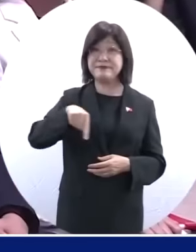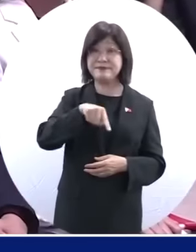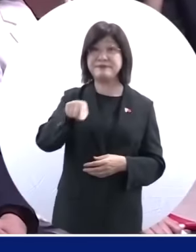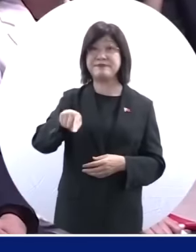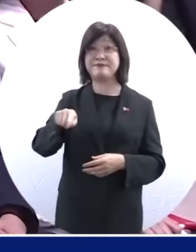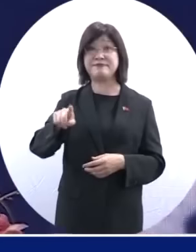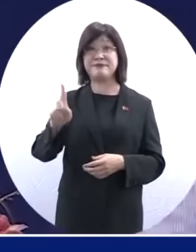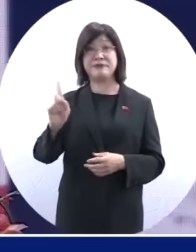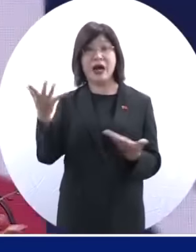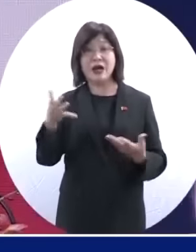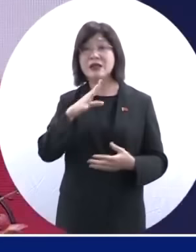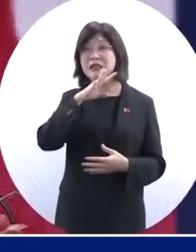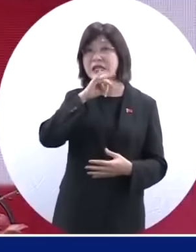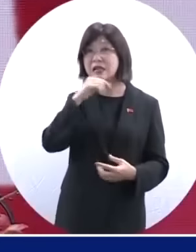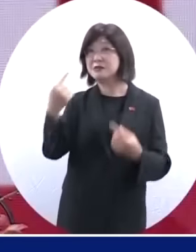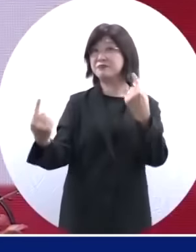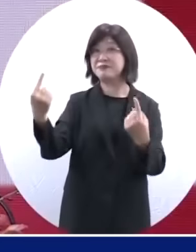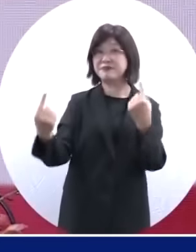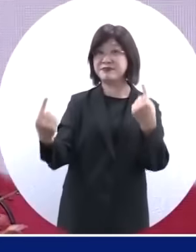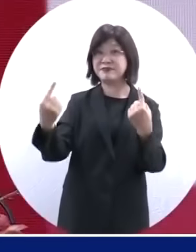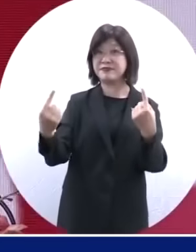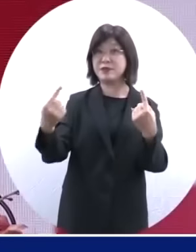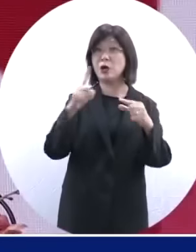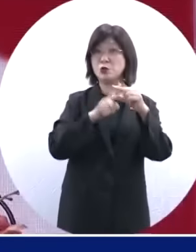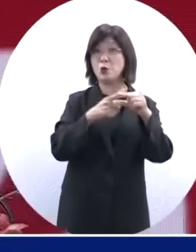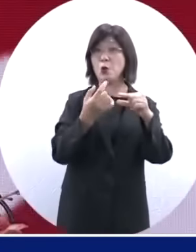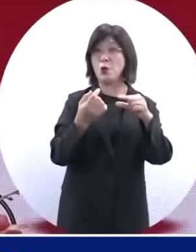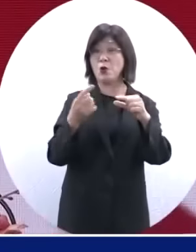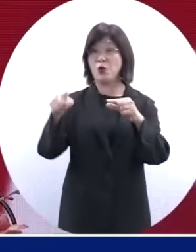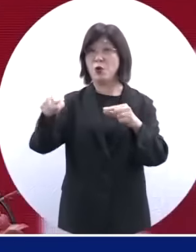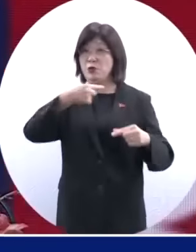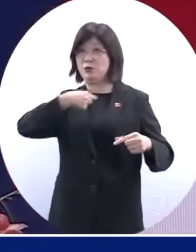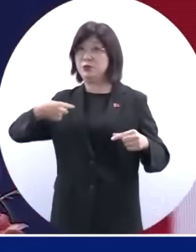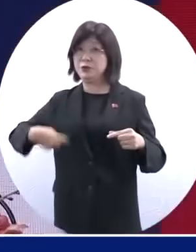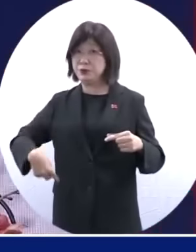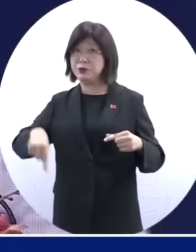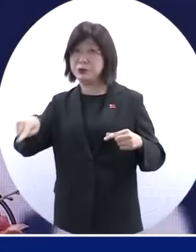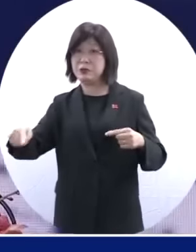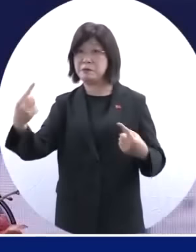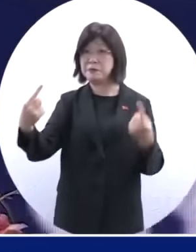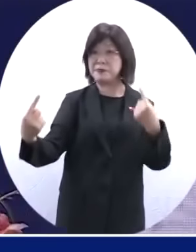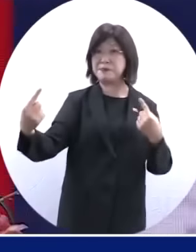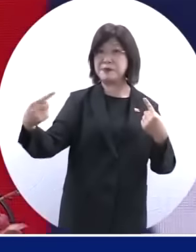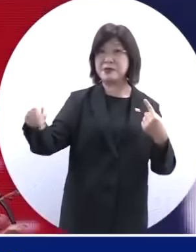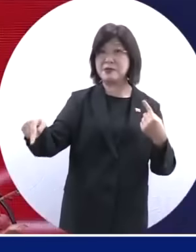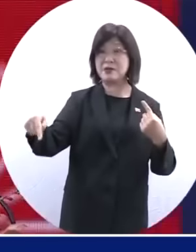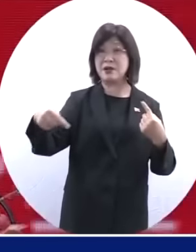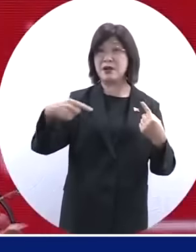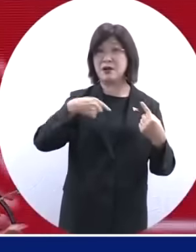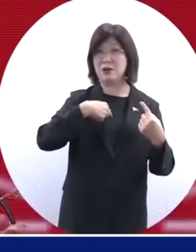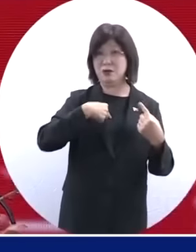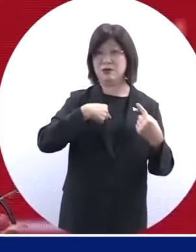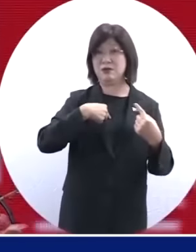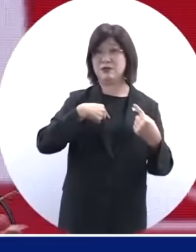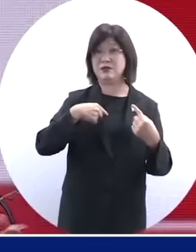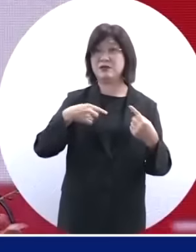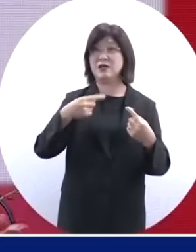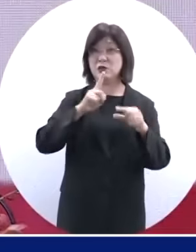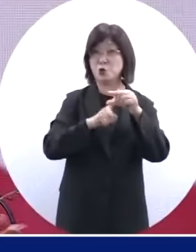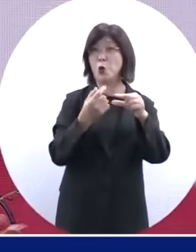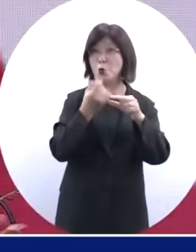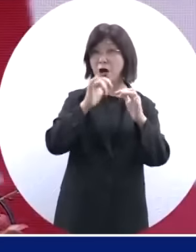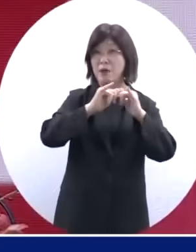就年纪来说，中华人民共和国是绝对不可能成为